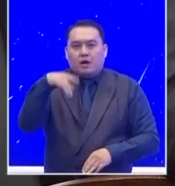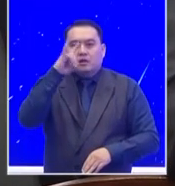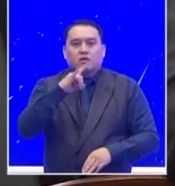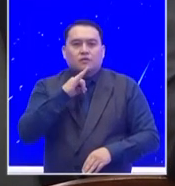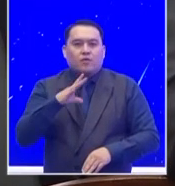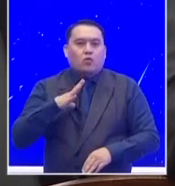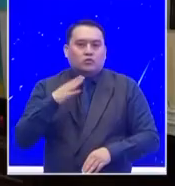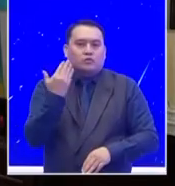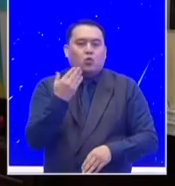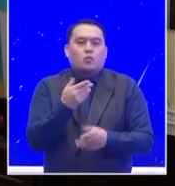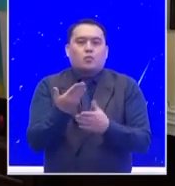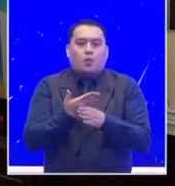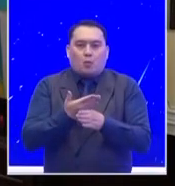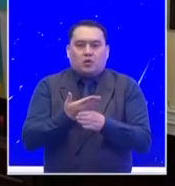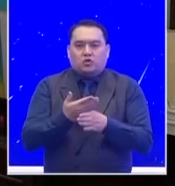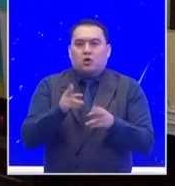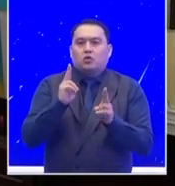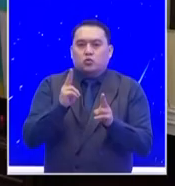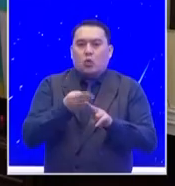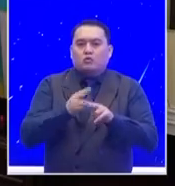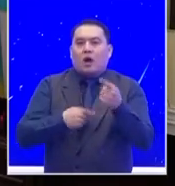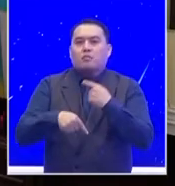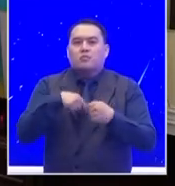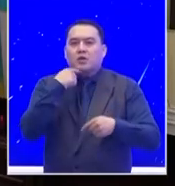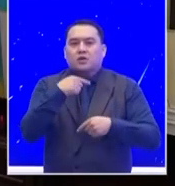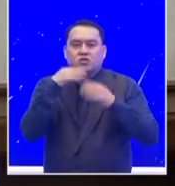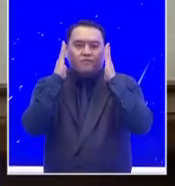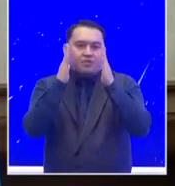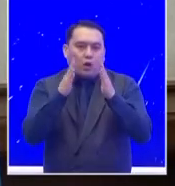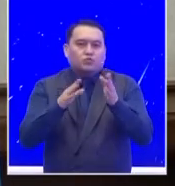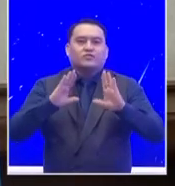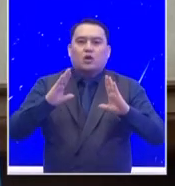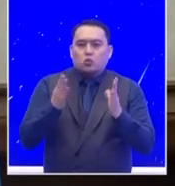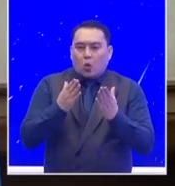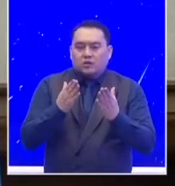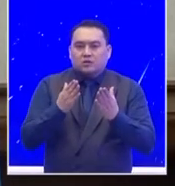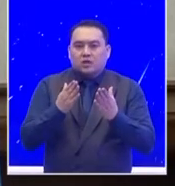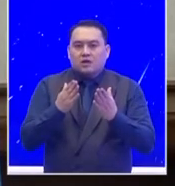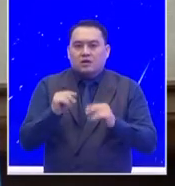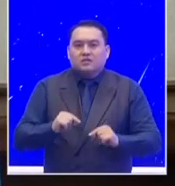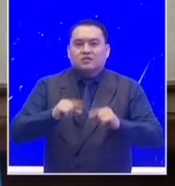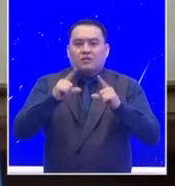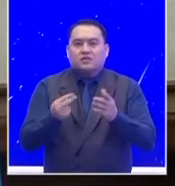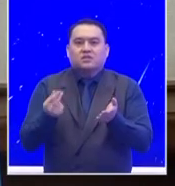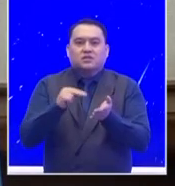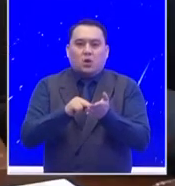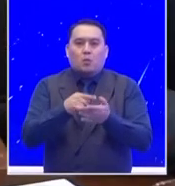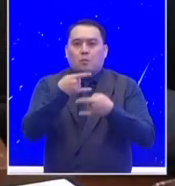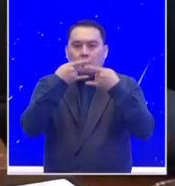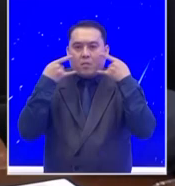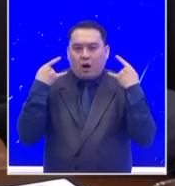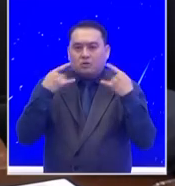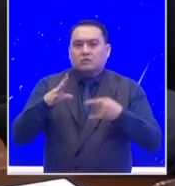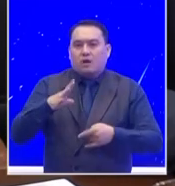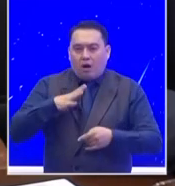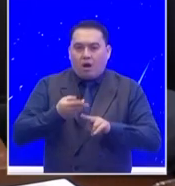и оказывать необходимую им помощь. Обратил внимание Аскар Мамин и на ситуацию с завышением цен на медицинские